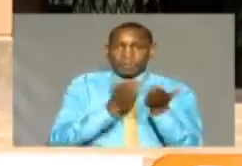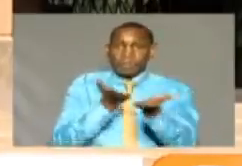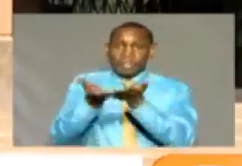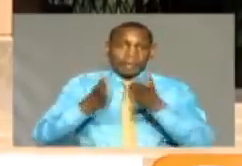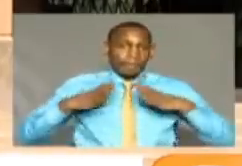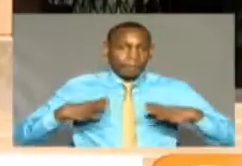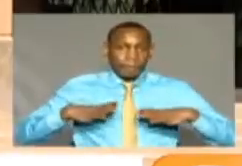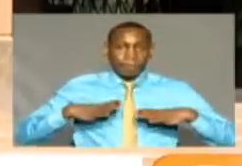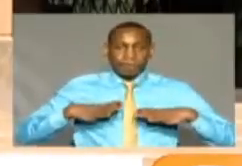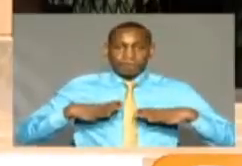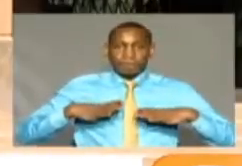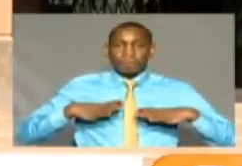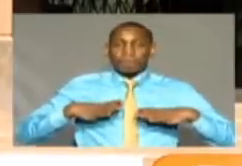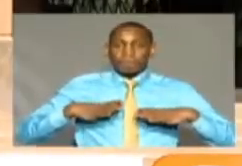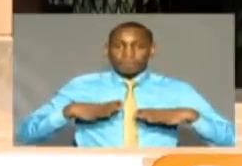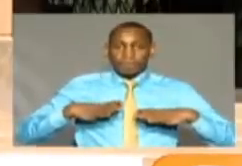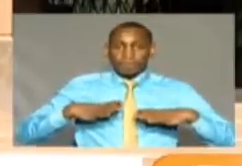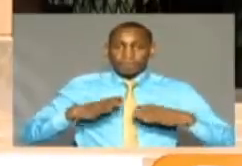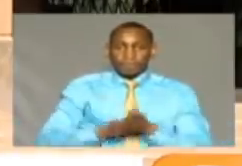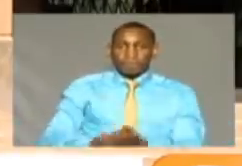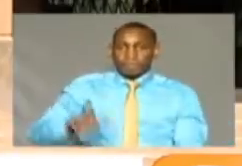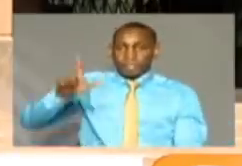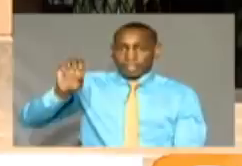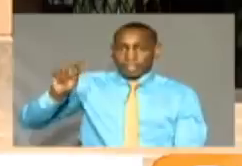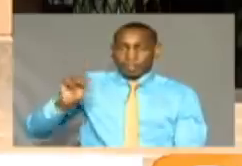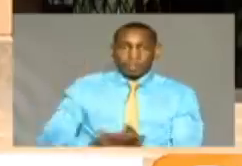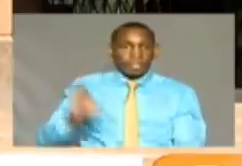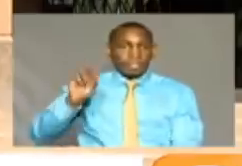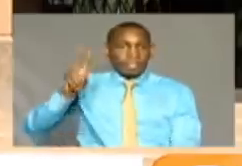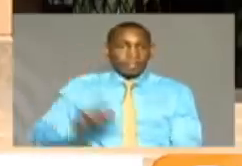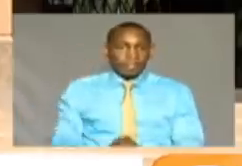wananchi kwa mkono mmoja pekee. Stephen Leto, runinga ya Citizen, Nairobi.